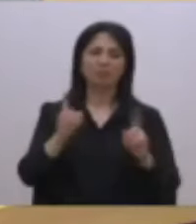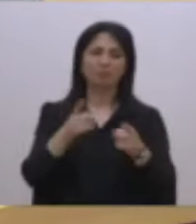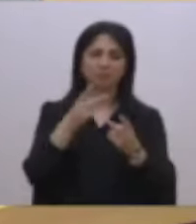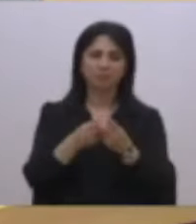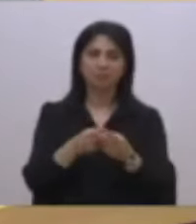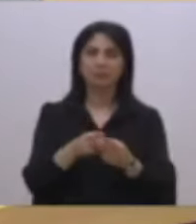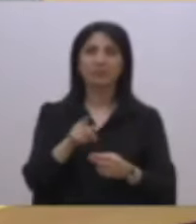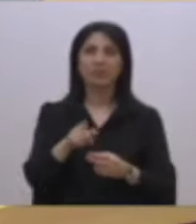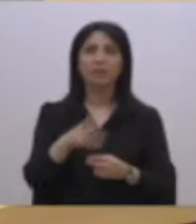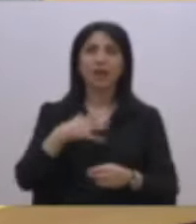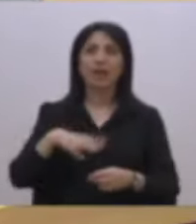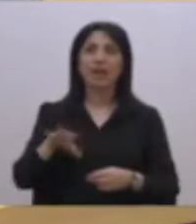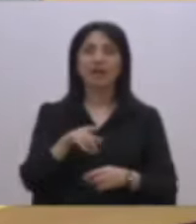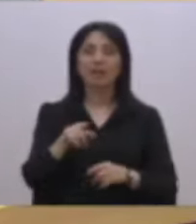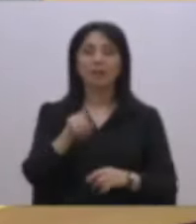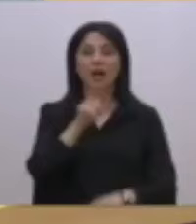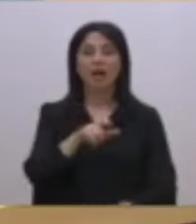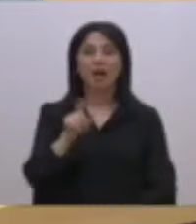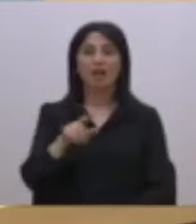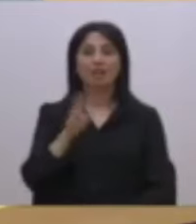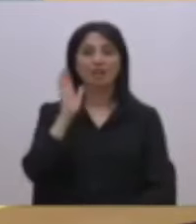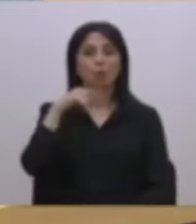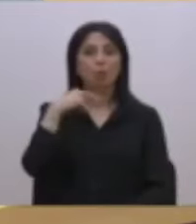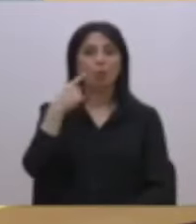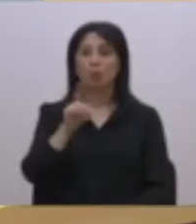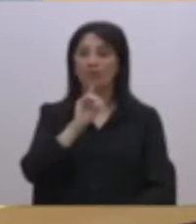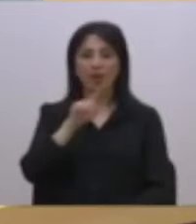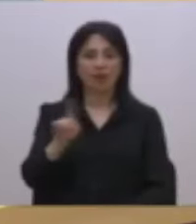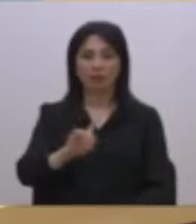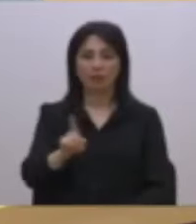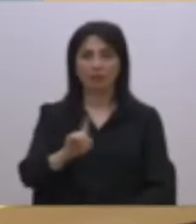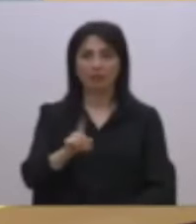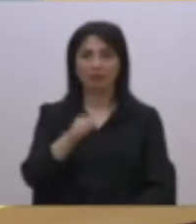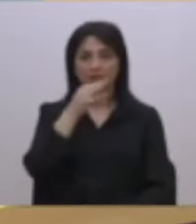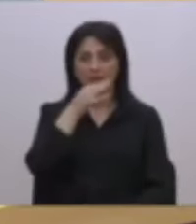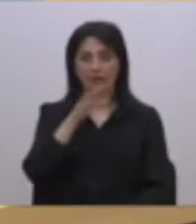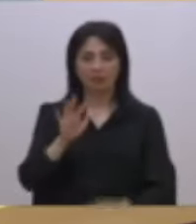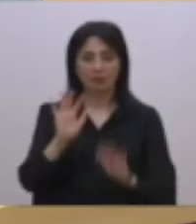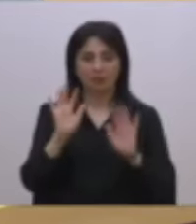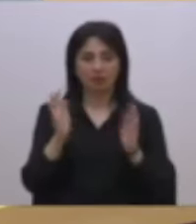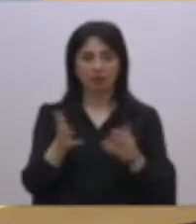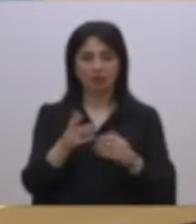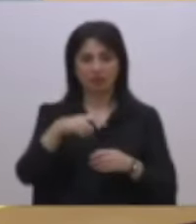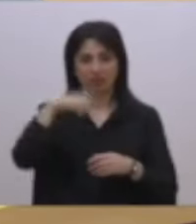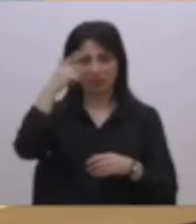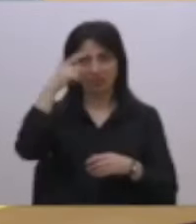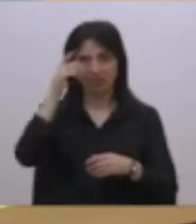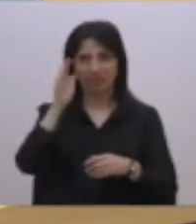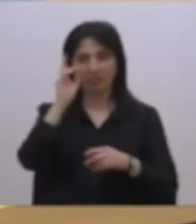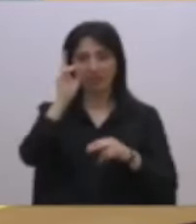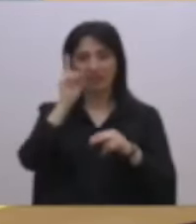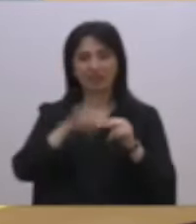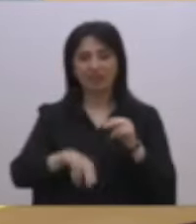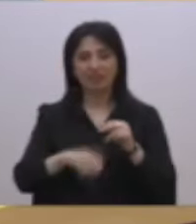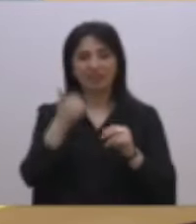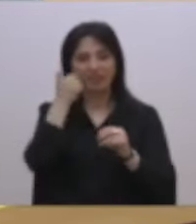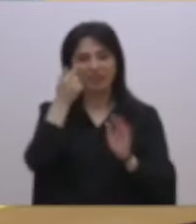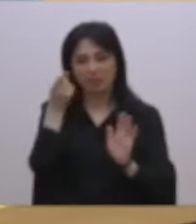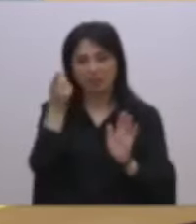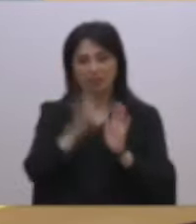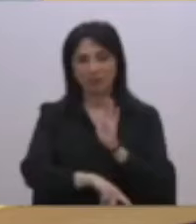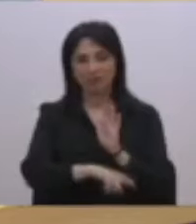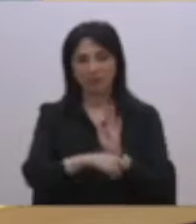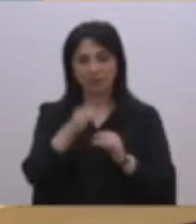დაგვიჭერენ. ამ ქვეყანაში ამ ადამიანებს მომავალი არ აქვთ. ნებისმიერ შემთხვევაში ივანიშვილი დაამთავრებს